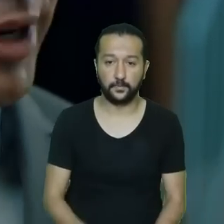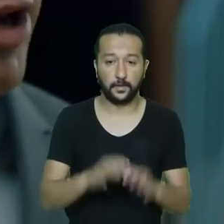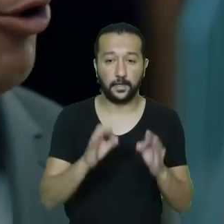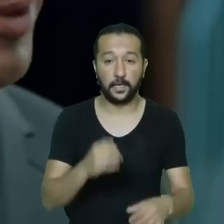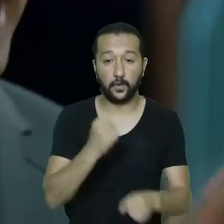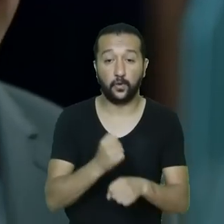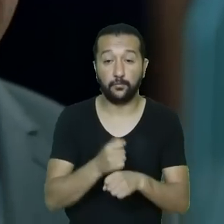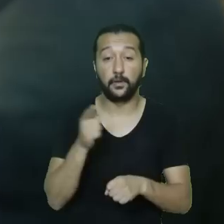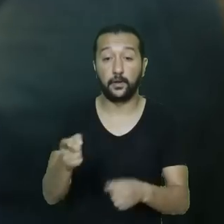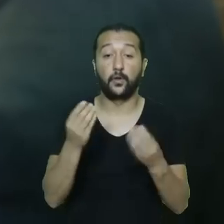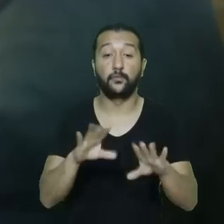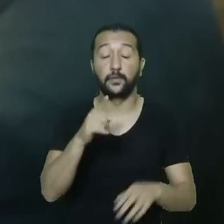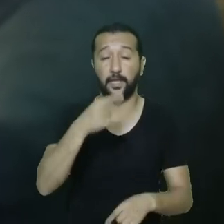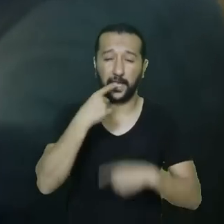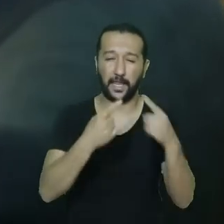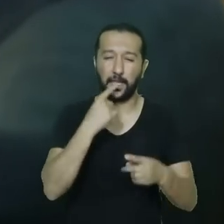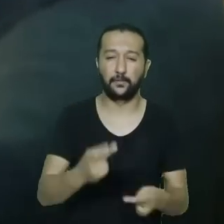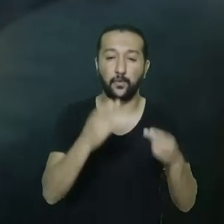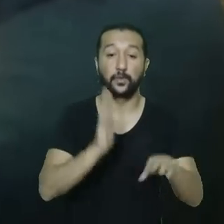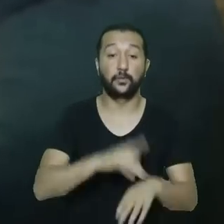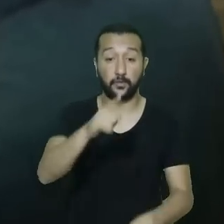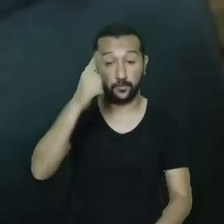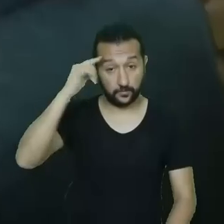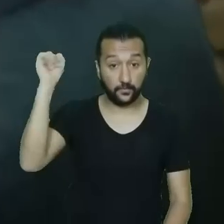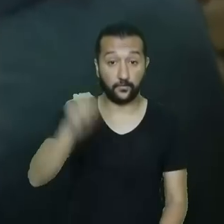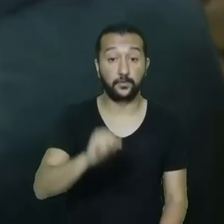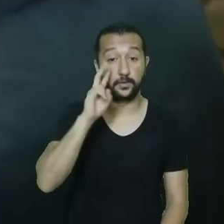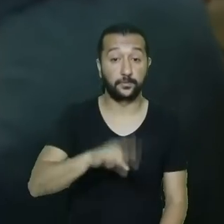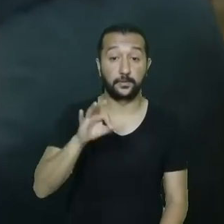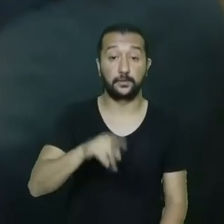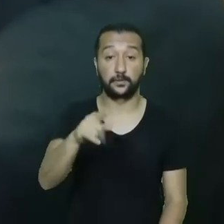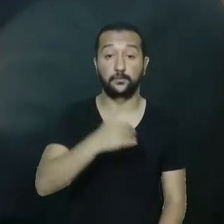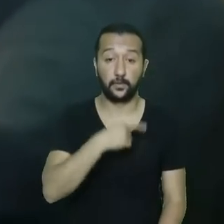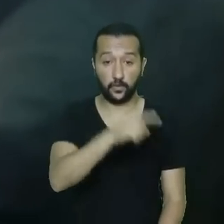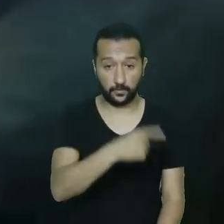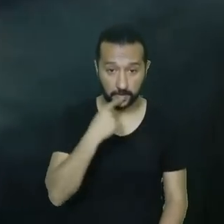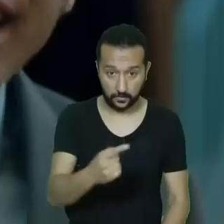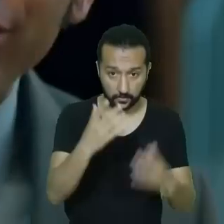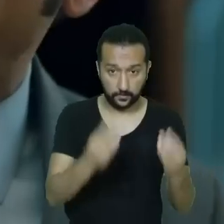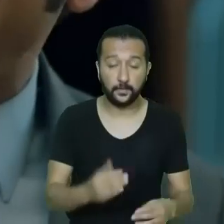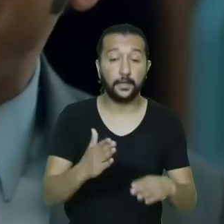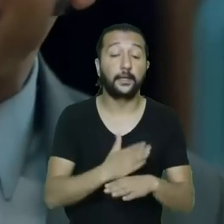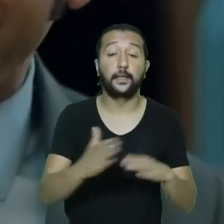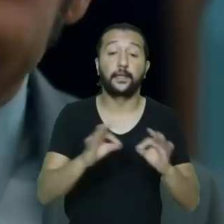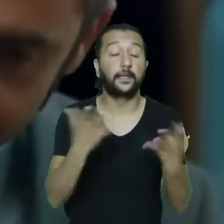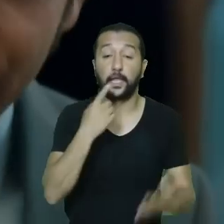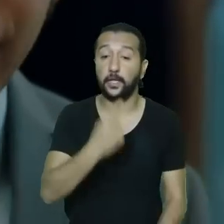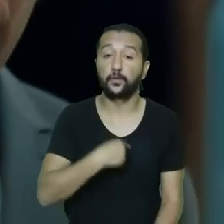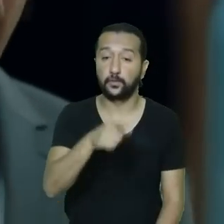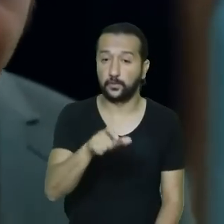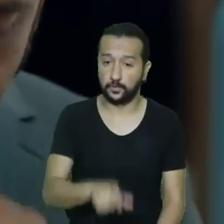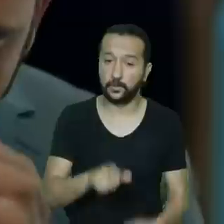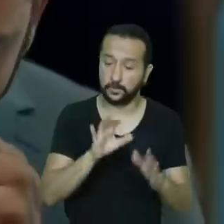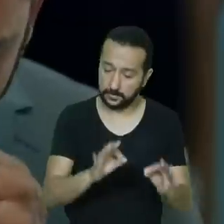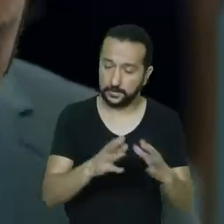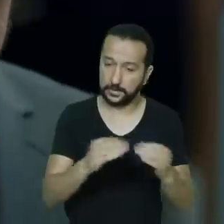Hani kumpirlen olmasın? Sevzeklenme, şu kalbarı kafana geçiririm şimdi. Ben unumu diyorum lan. Ne diyorsun be? Geçecek